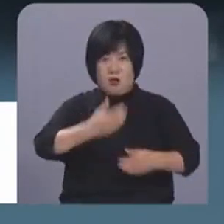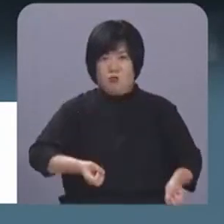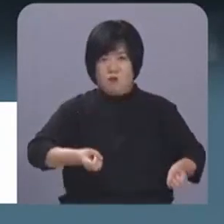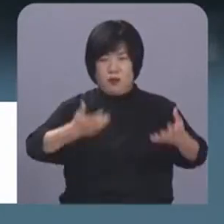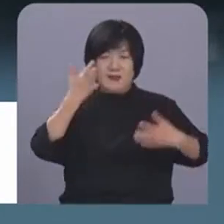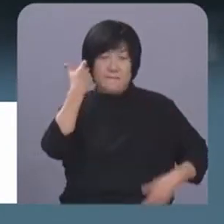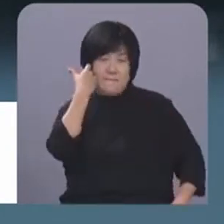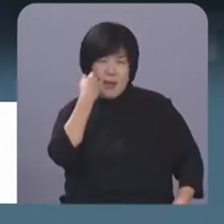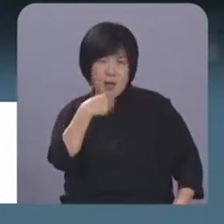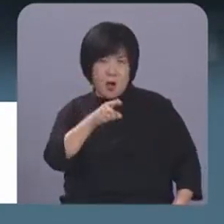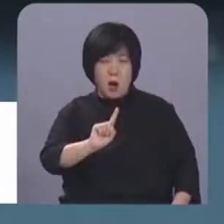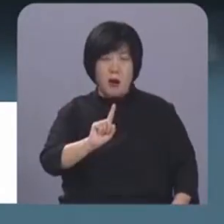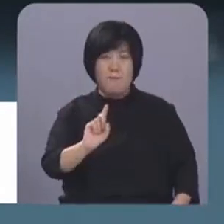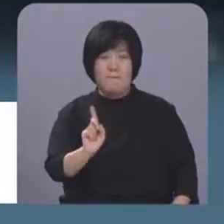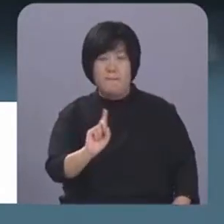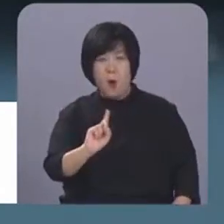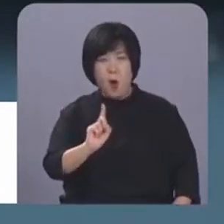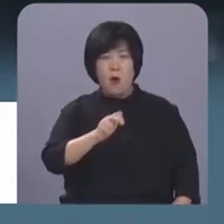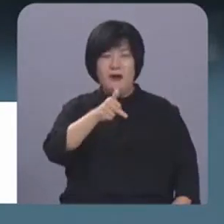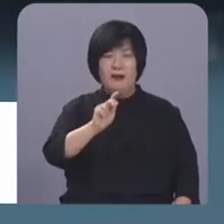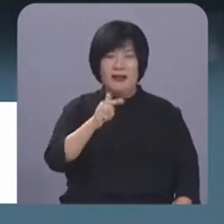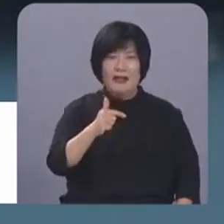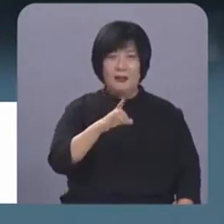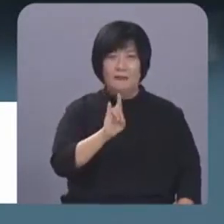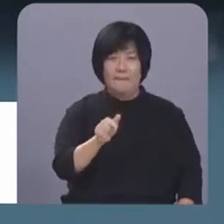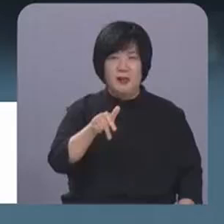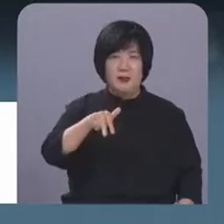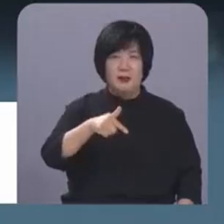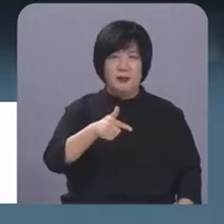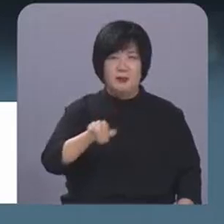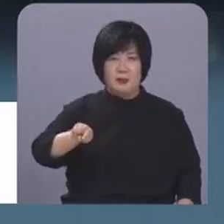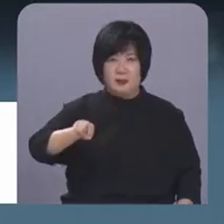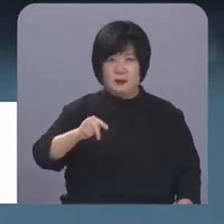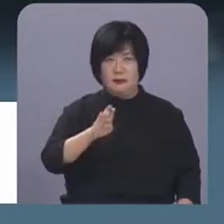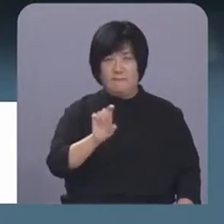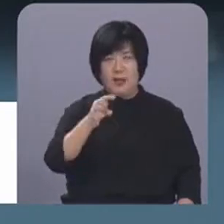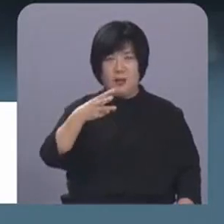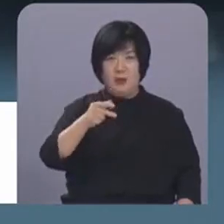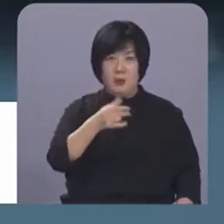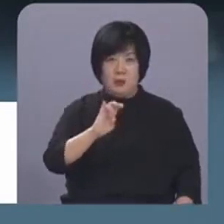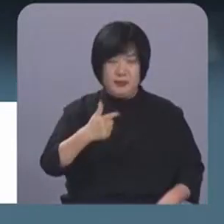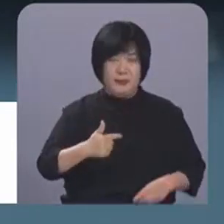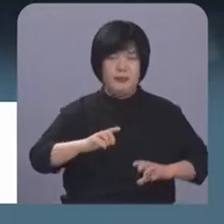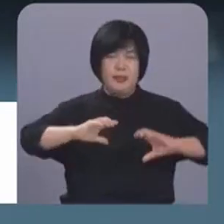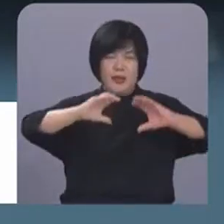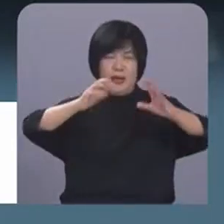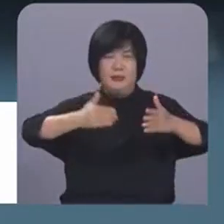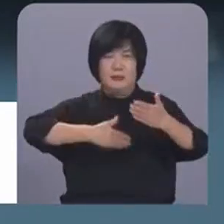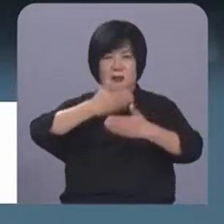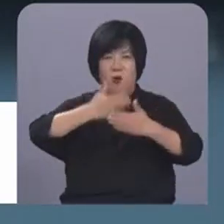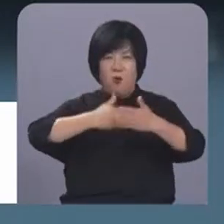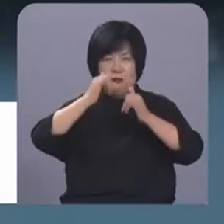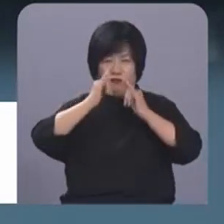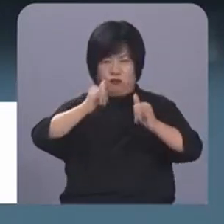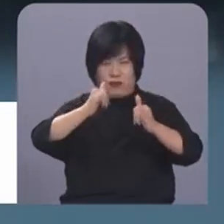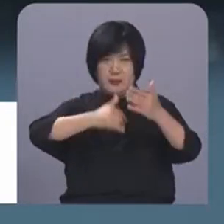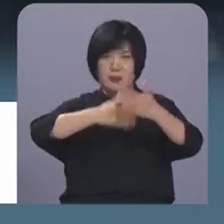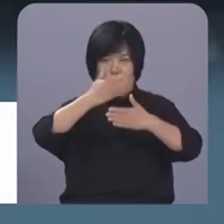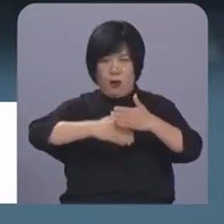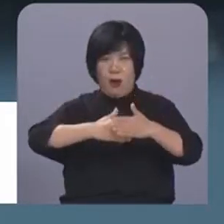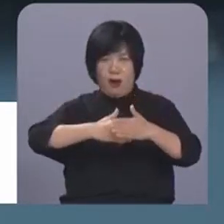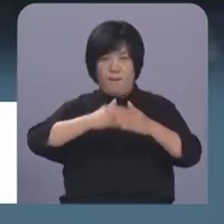부산국제영화제의 또 다른 매력은 칸이나 베니스, 또 베를린 등 세계적인 영화제 수상작들을 먼저 만나볼 수 있다는